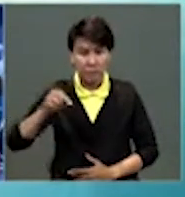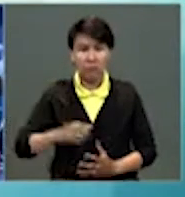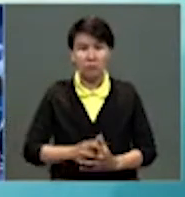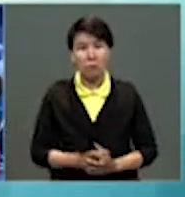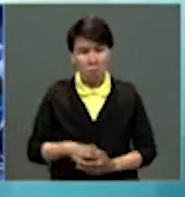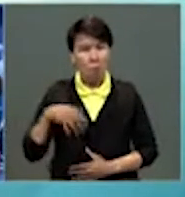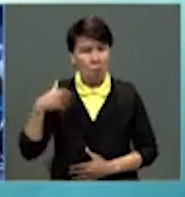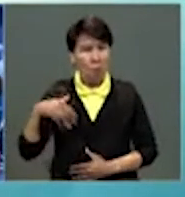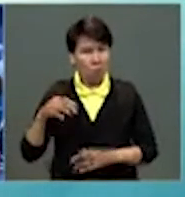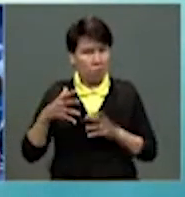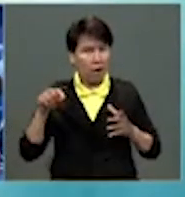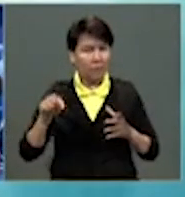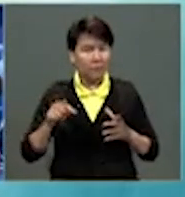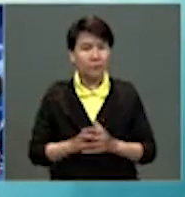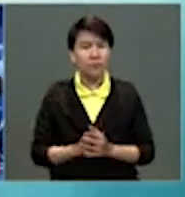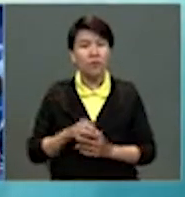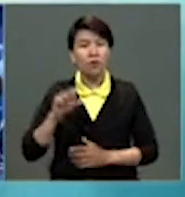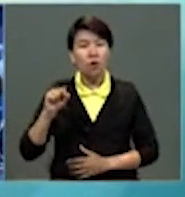แสนเจ็ดหมื่นกว่าคนนะครับโอ้โหเยอะเหมือนกันนะ4